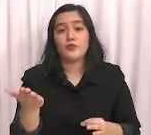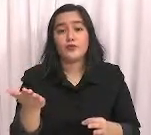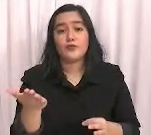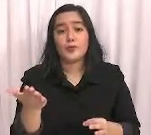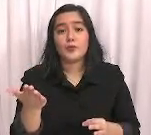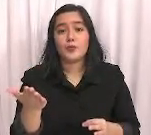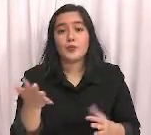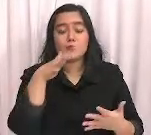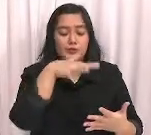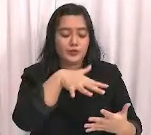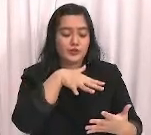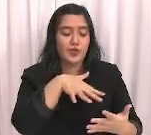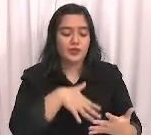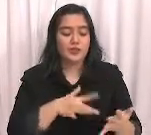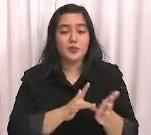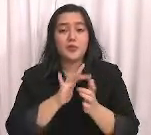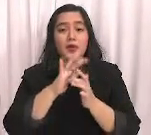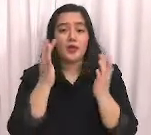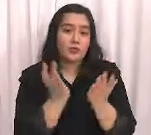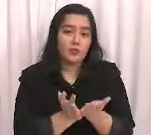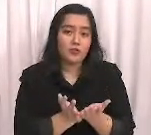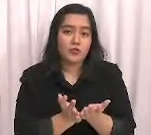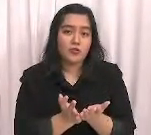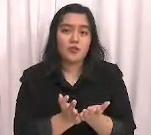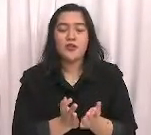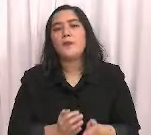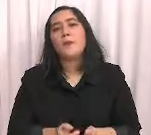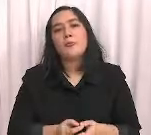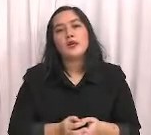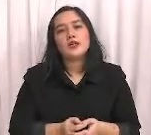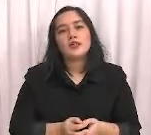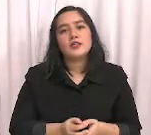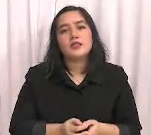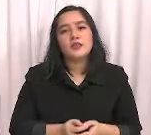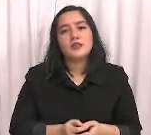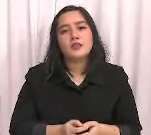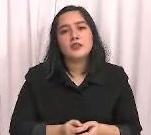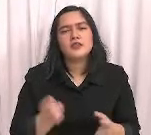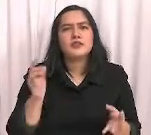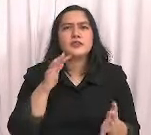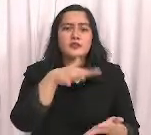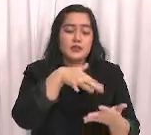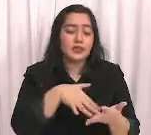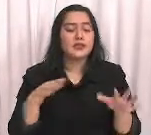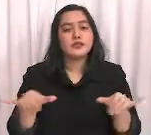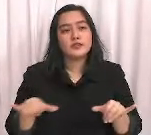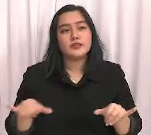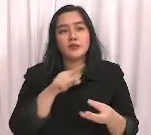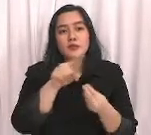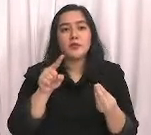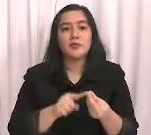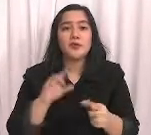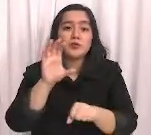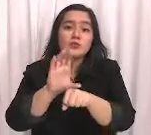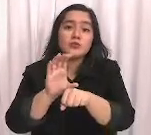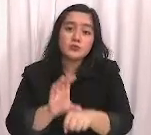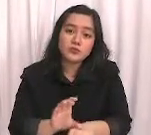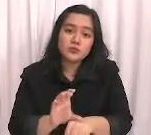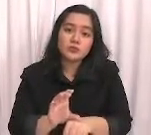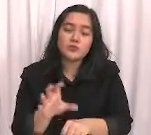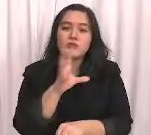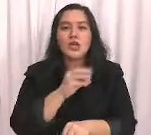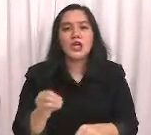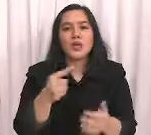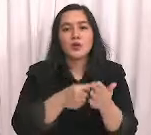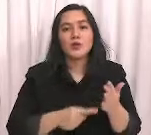by context. Yes. Okay? Kung ano yung kultura, ano yung sinasabi doon, bakit niya sinabi, at ano ang